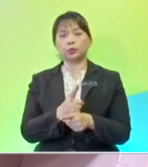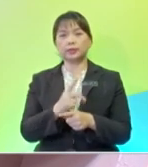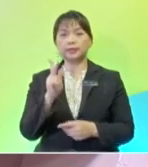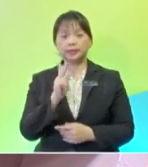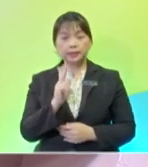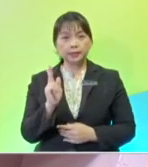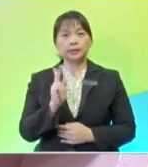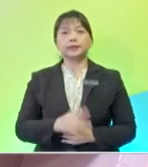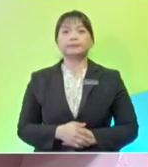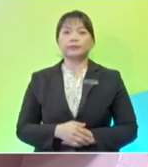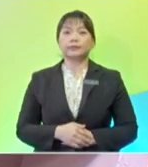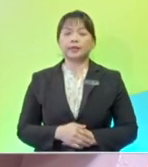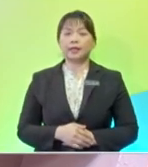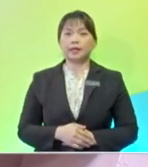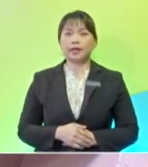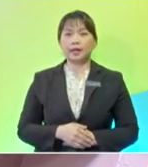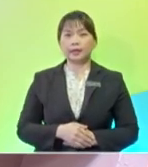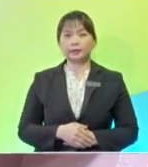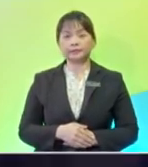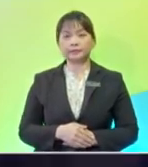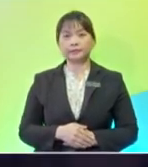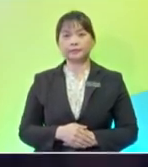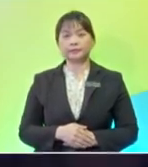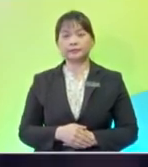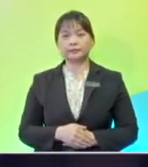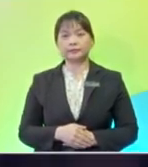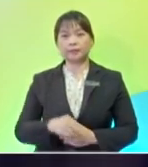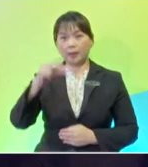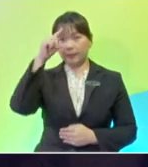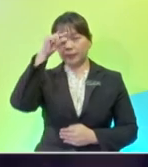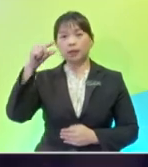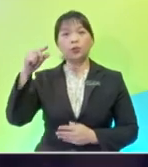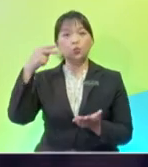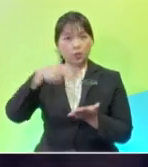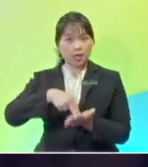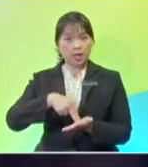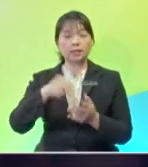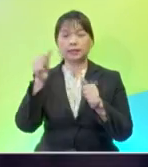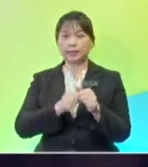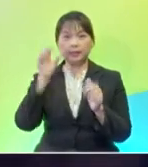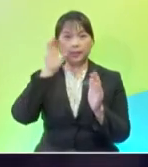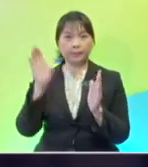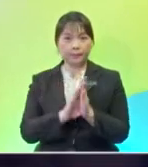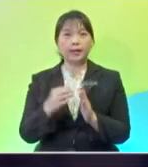Oke setiap gambar ada cerita dia ah